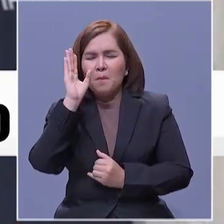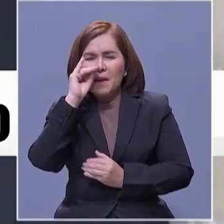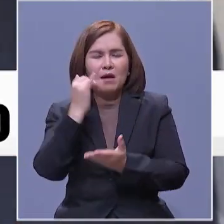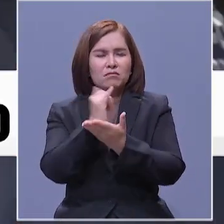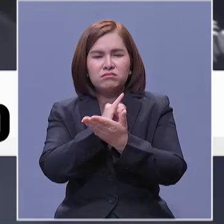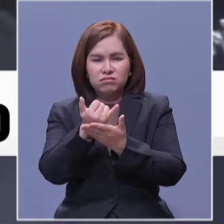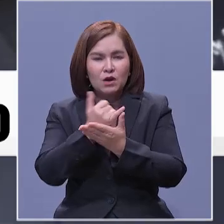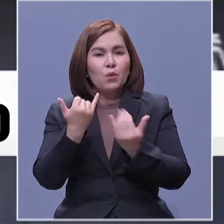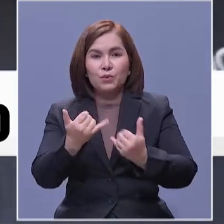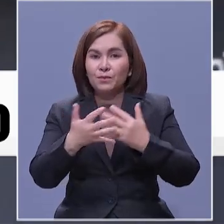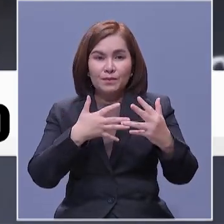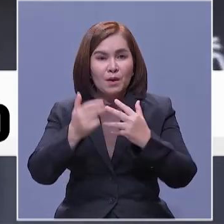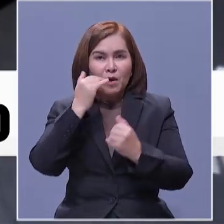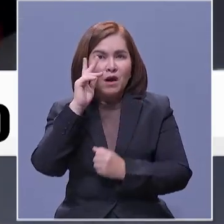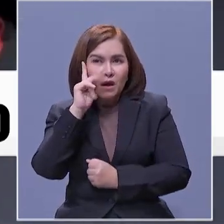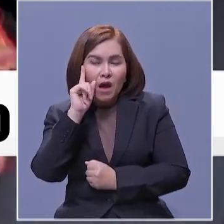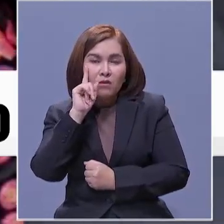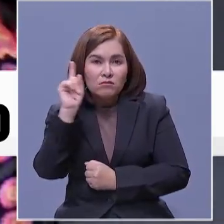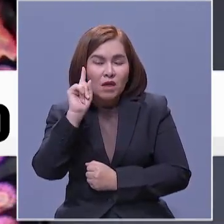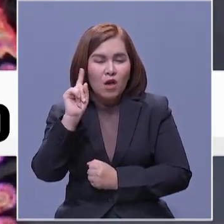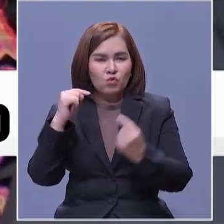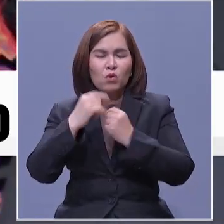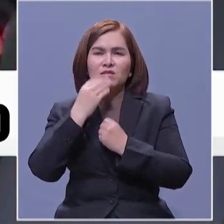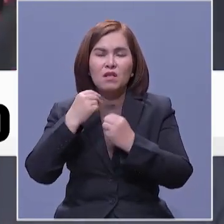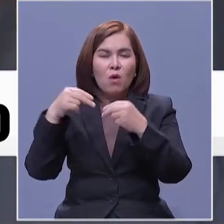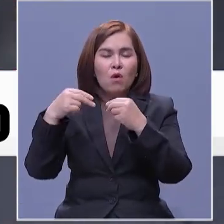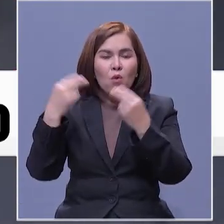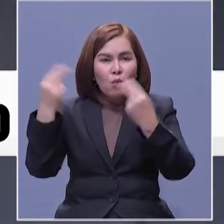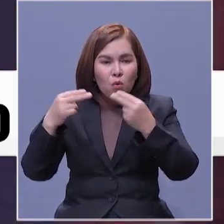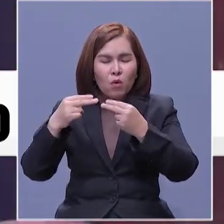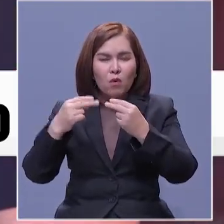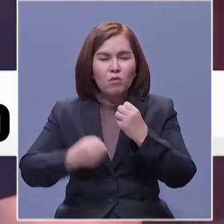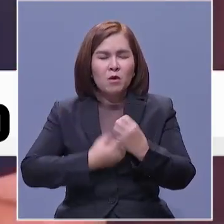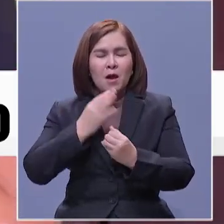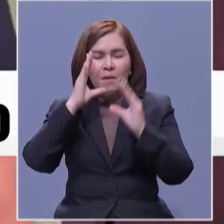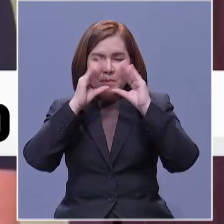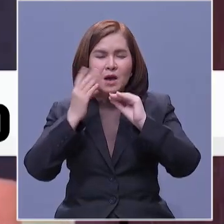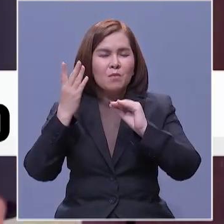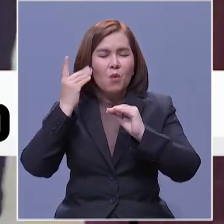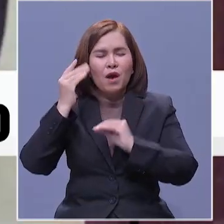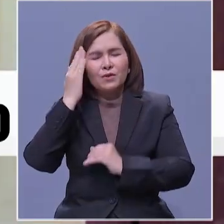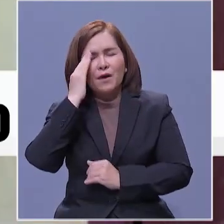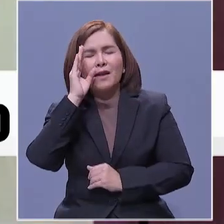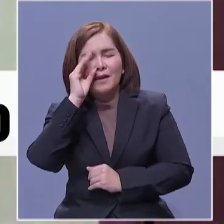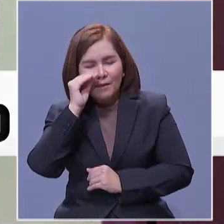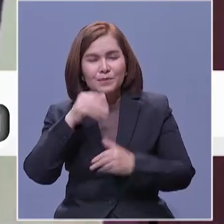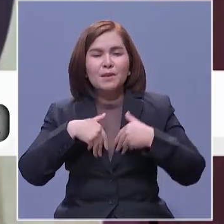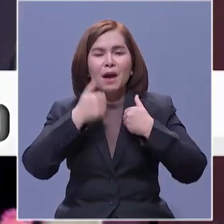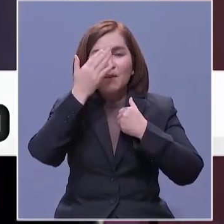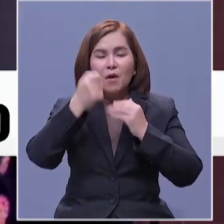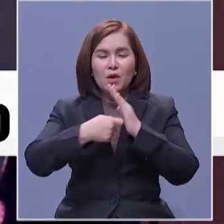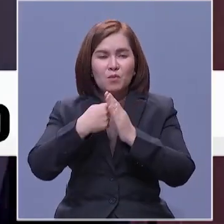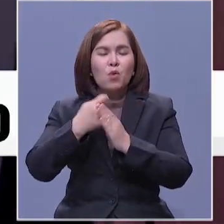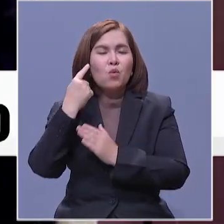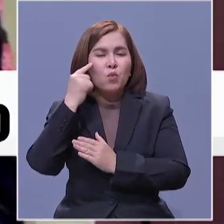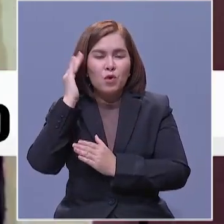5วันแล้วอ่ะหลังจากที่มีข่าวเรื่องการโจมตีที่นู่นนะครับเมื่อคืนนี้คุณแม่บอกนอนหลับเป็นวันแรกหลังจากรู้ว่าลูกชายถึงสนาม